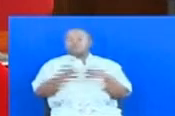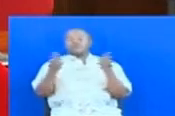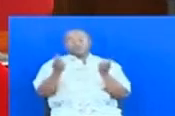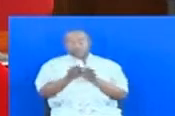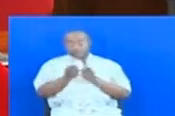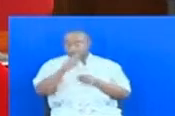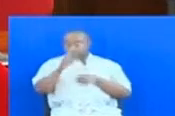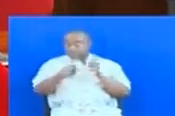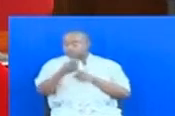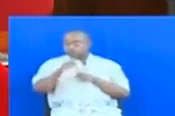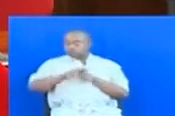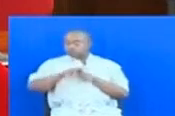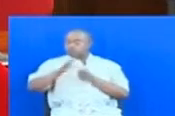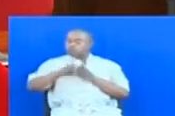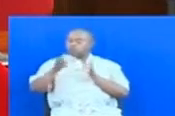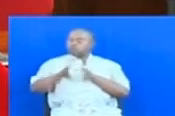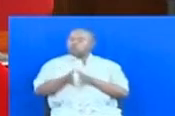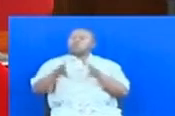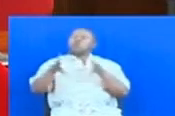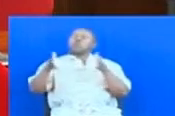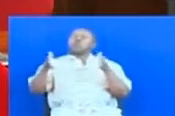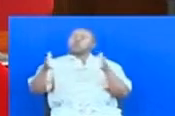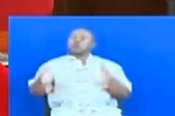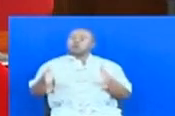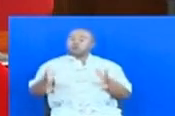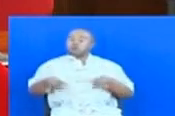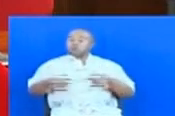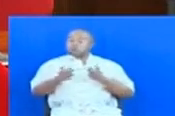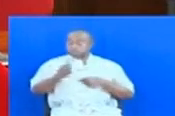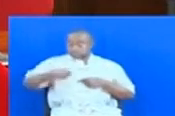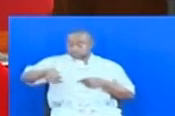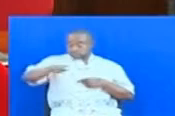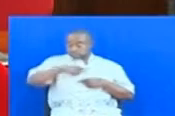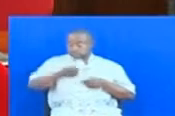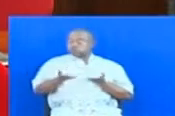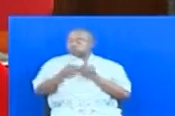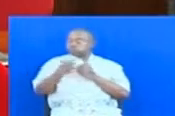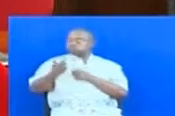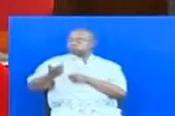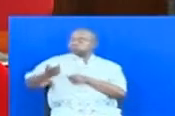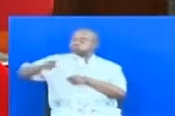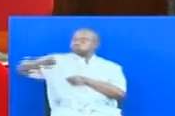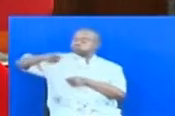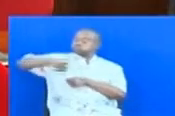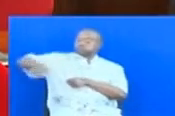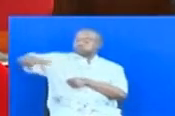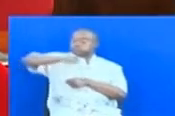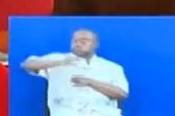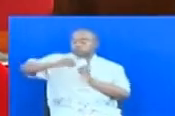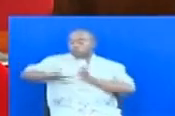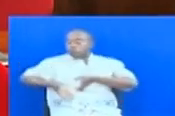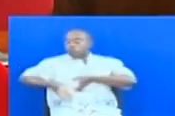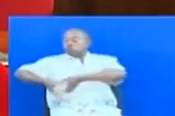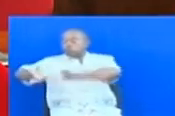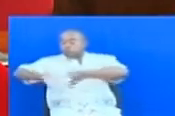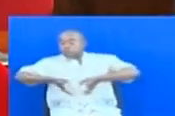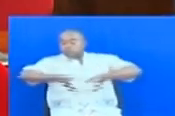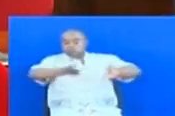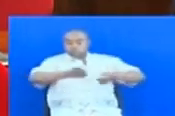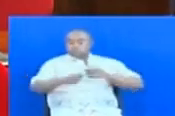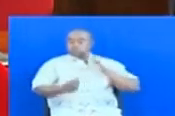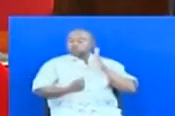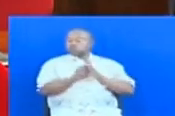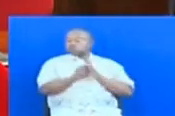hii kutumia gharama kubwa, lakini tumeweza kuongeza eneo la umwagiliaji kutoka hekta